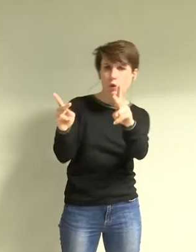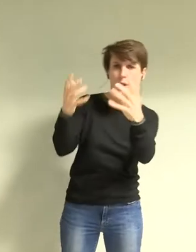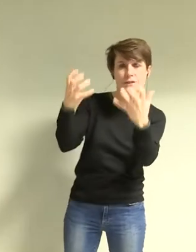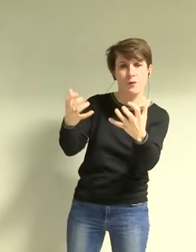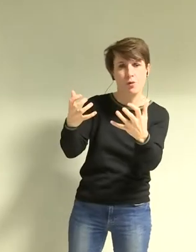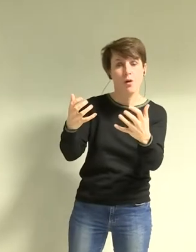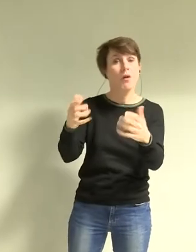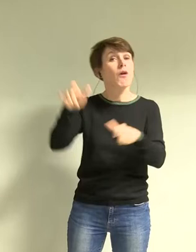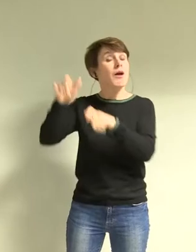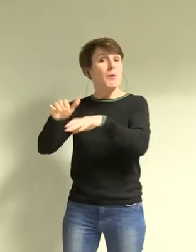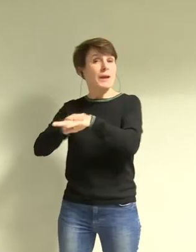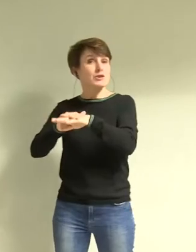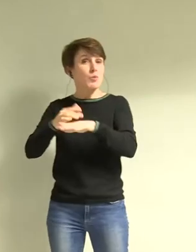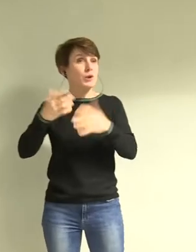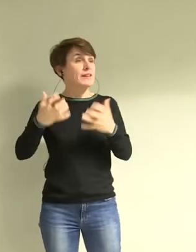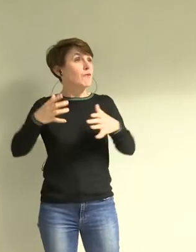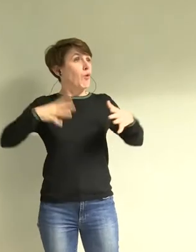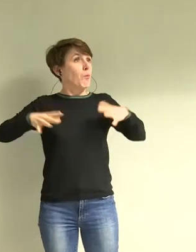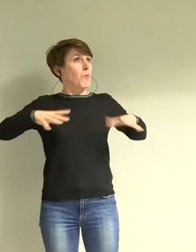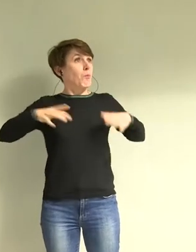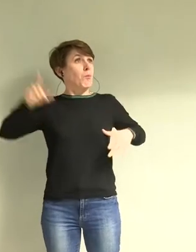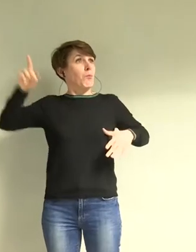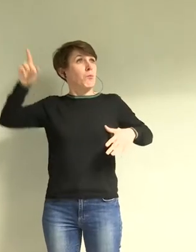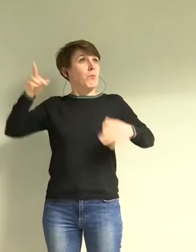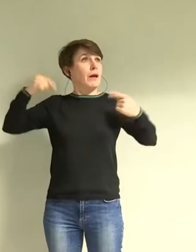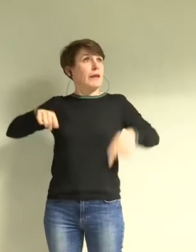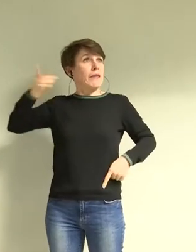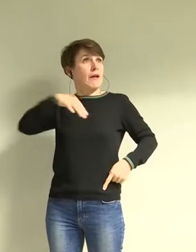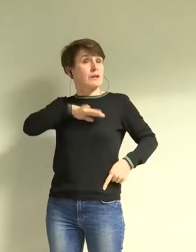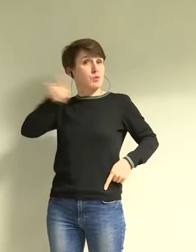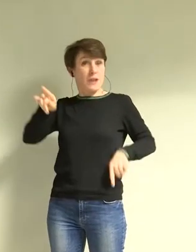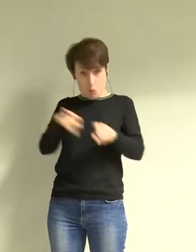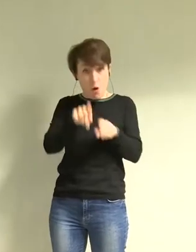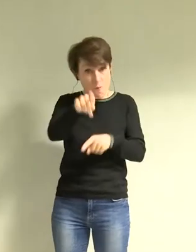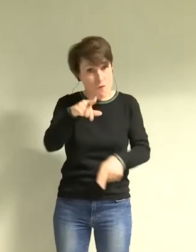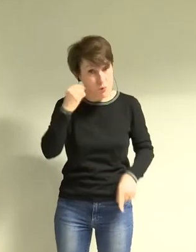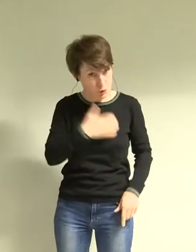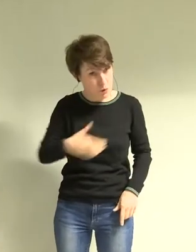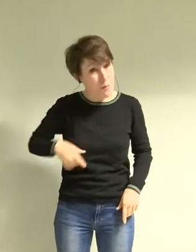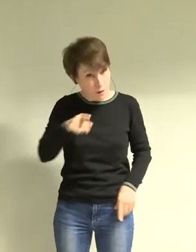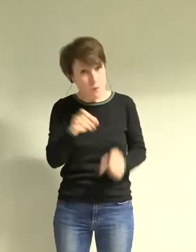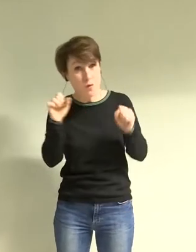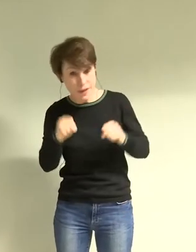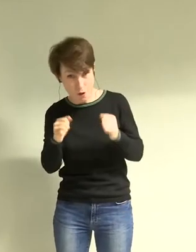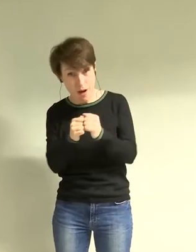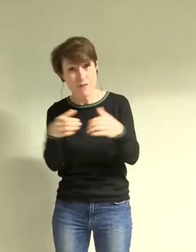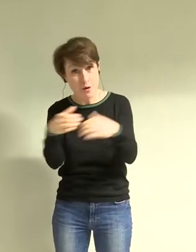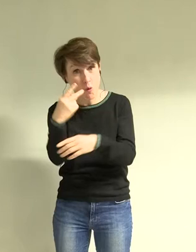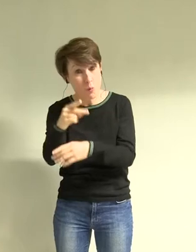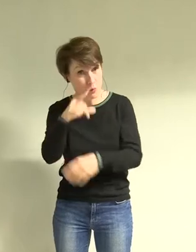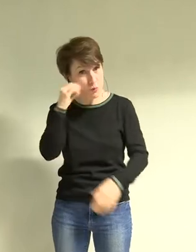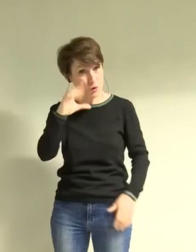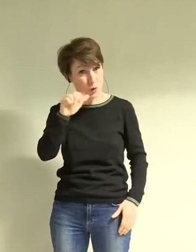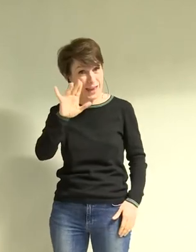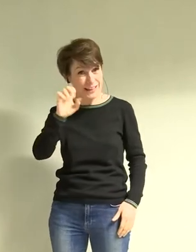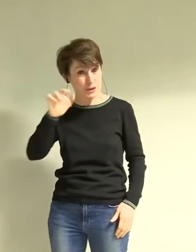renvoyer ce problème à l'état comme ici avec se veut comme vous monsieur le maire vous êtes sur ce point d'accord avec le groupe d'alain carignon j'imagine la fierté